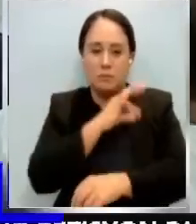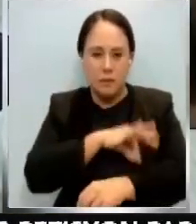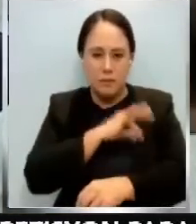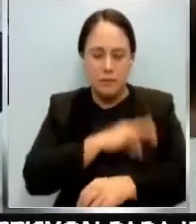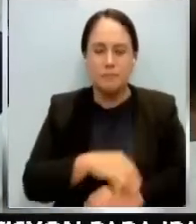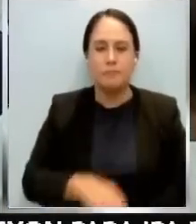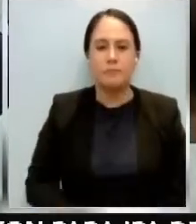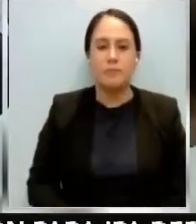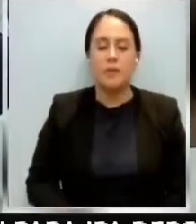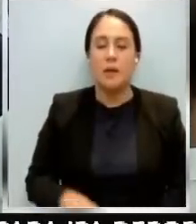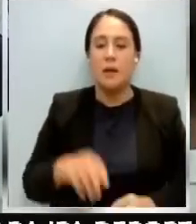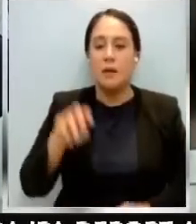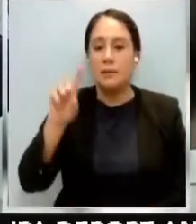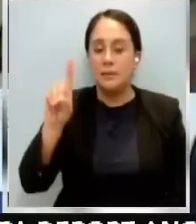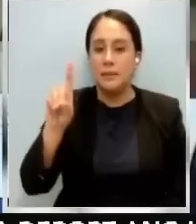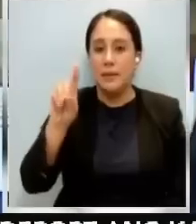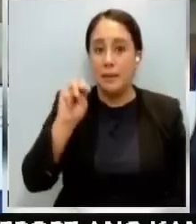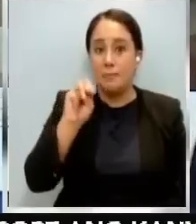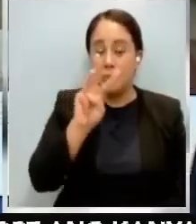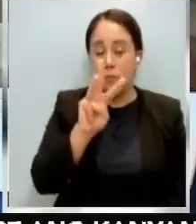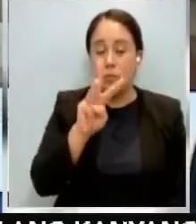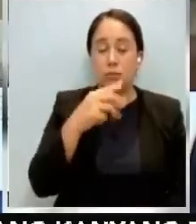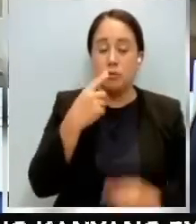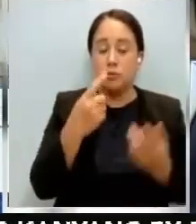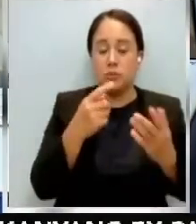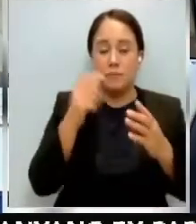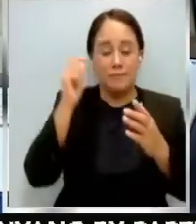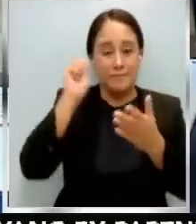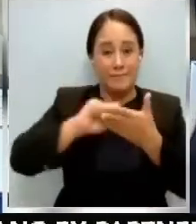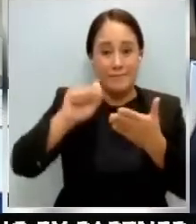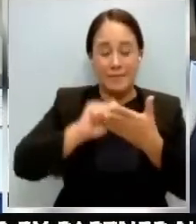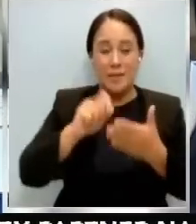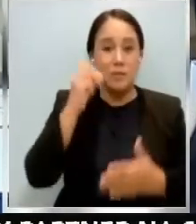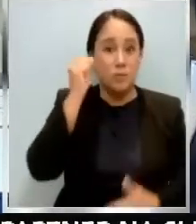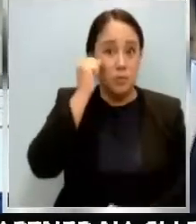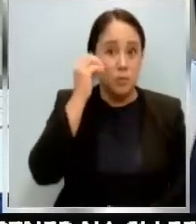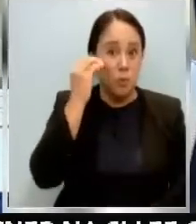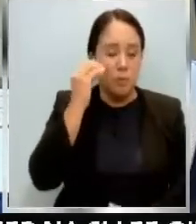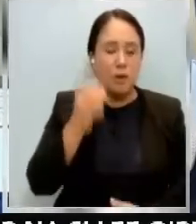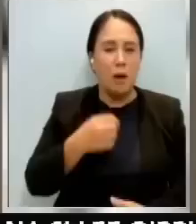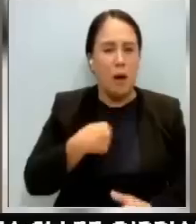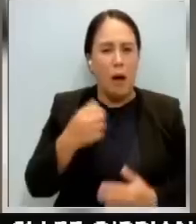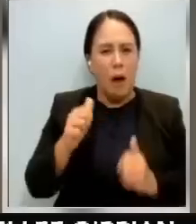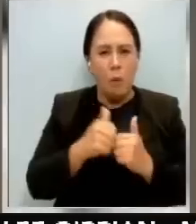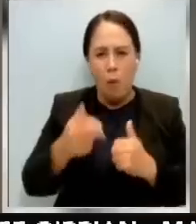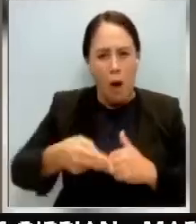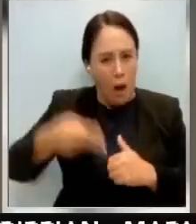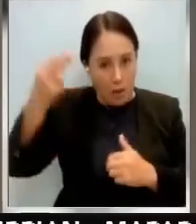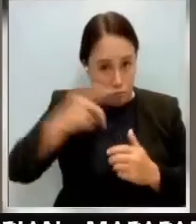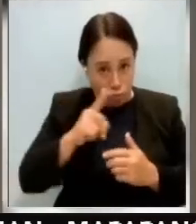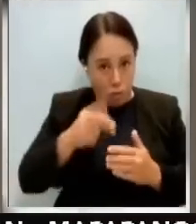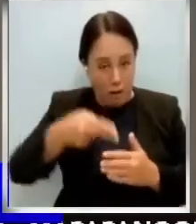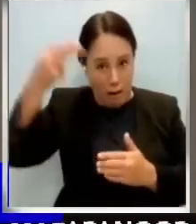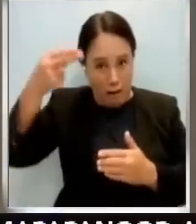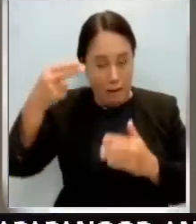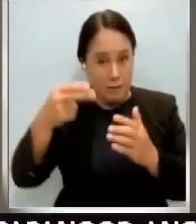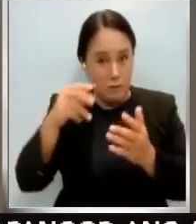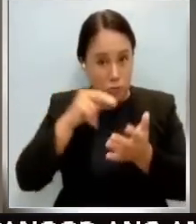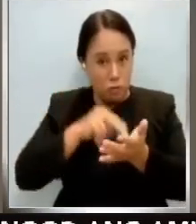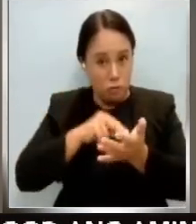Migrant Workers Secretary Susan Ople kung gaano kalaki ang demand sa Pinoy nurses ngayon. The demand is